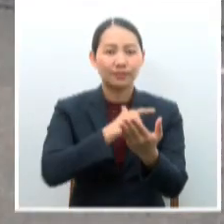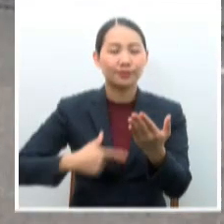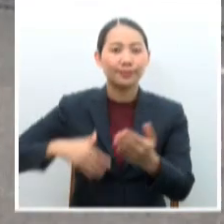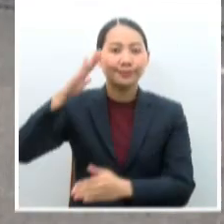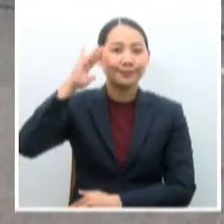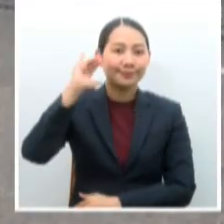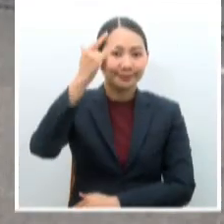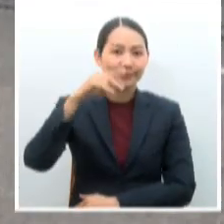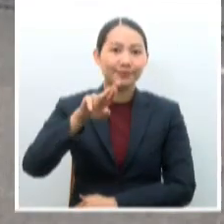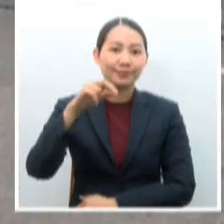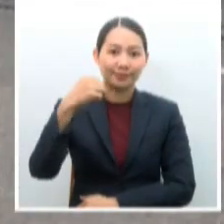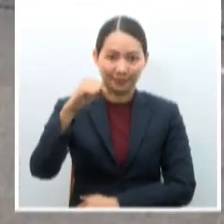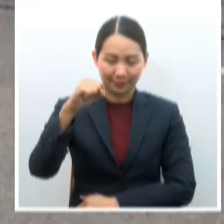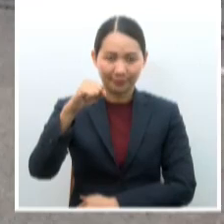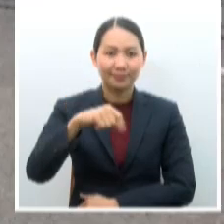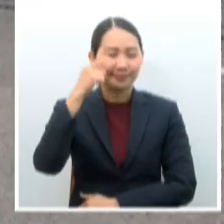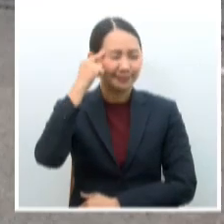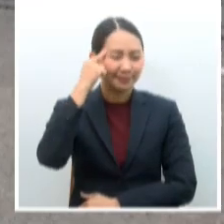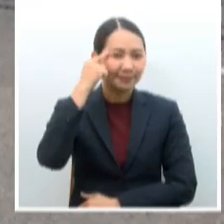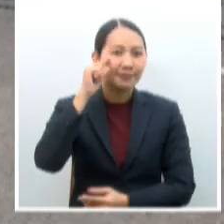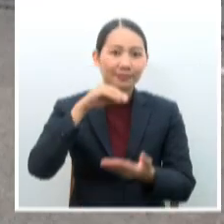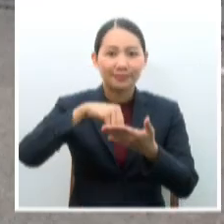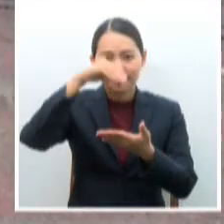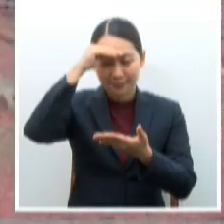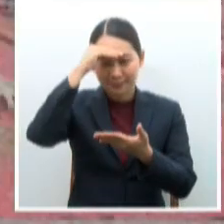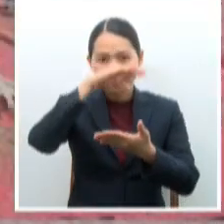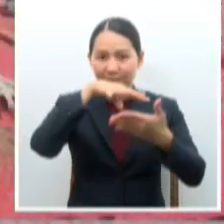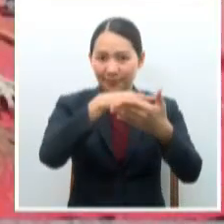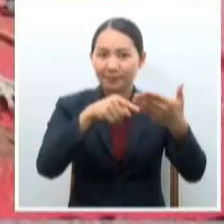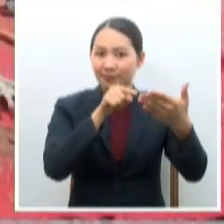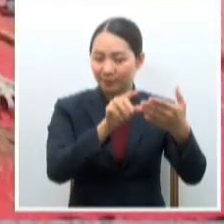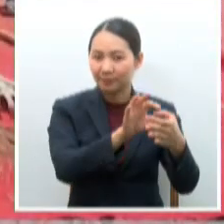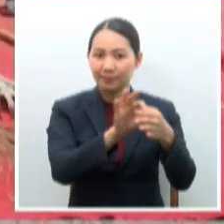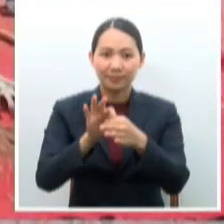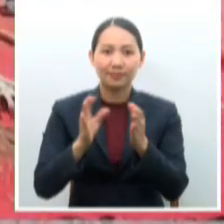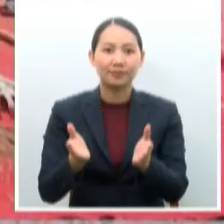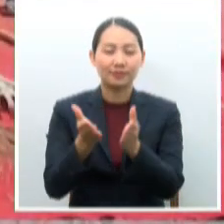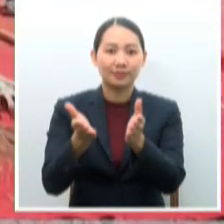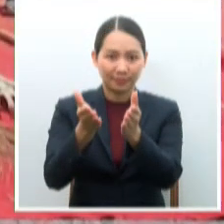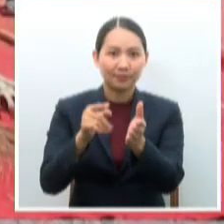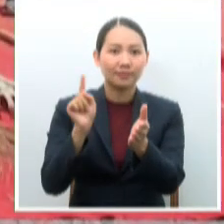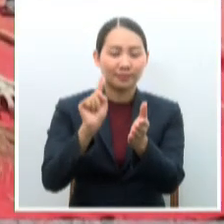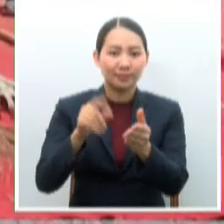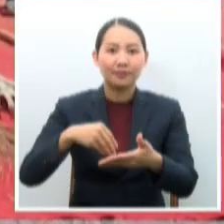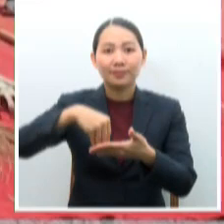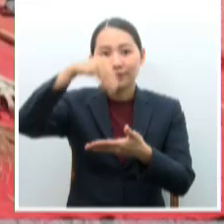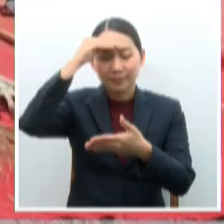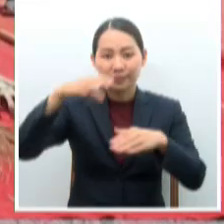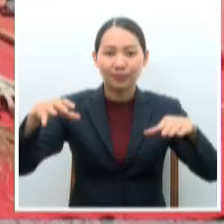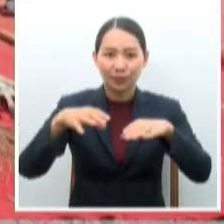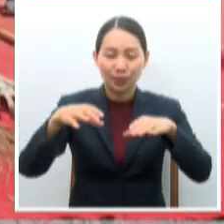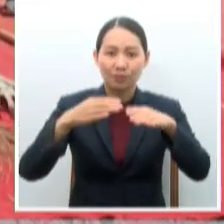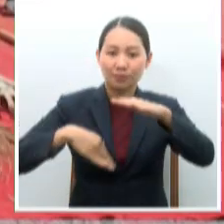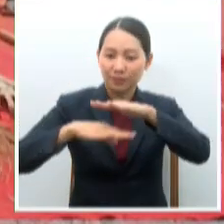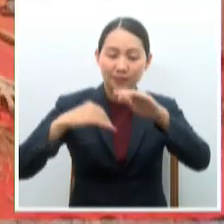รัชกาลที่10ที่ได้ทรงพระราชทานเพื่อมุ่งสร้างพื้นฐานให้แก่ผู้เรียนให้ผู้เกี่ยวข้อง